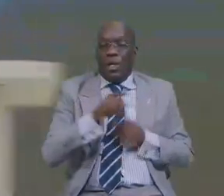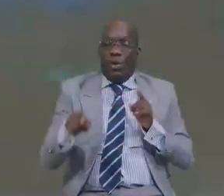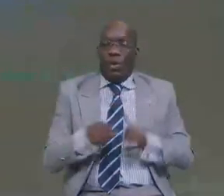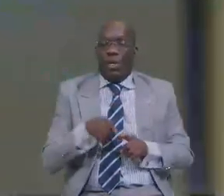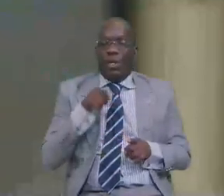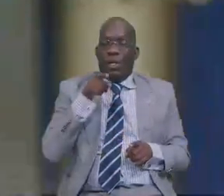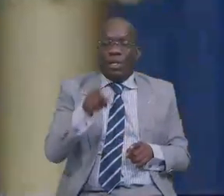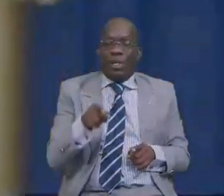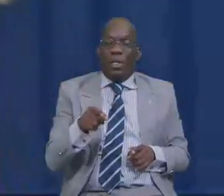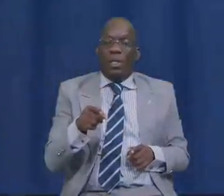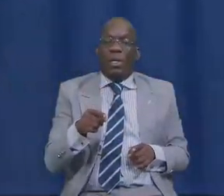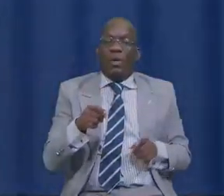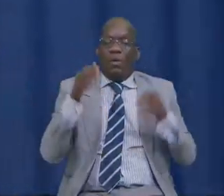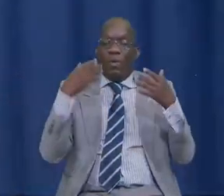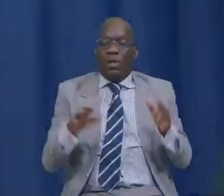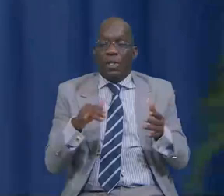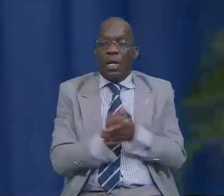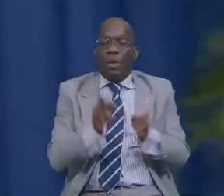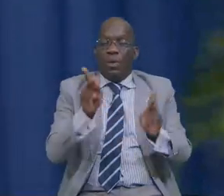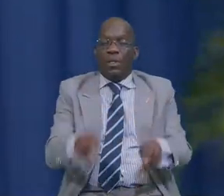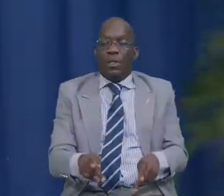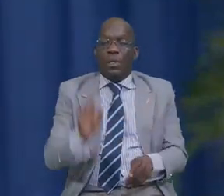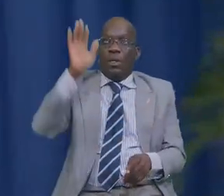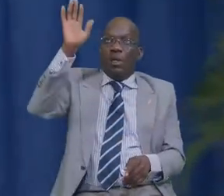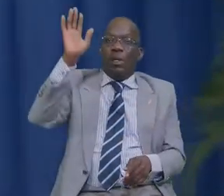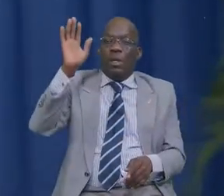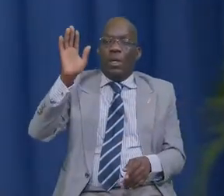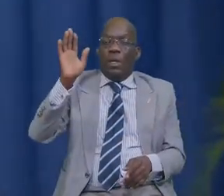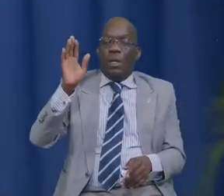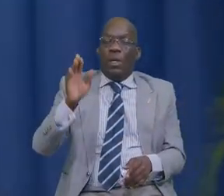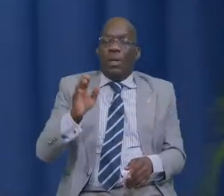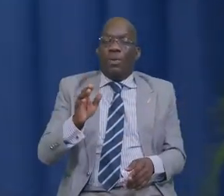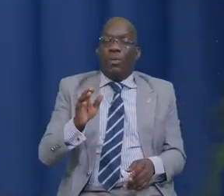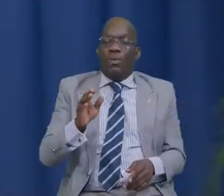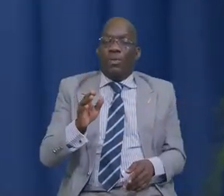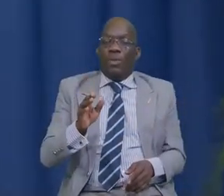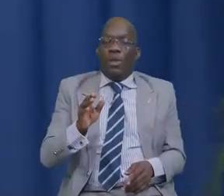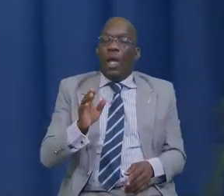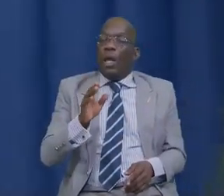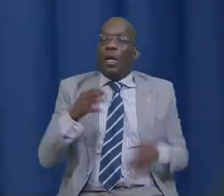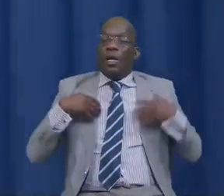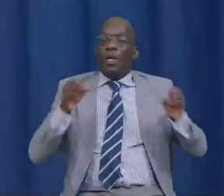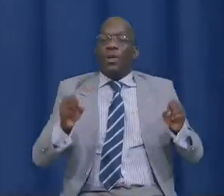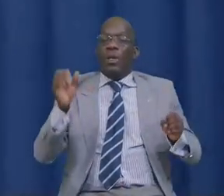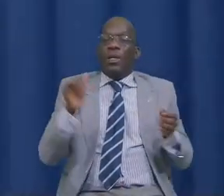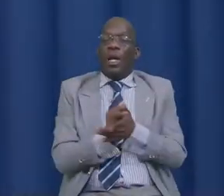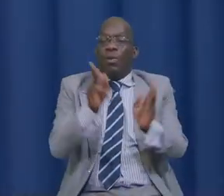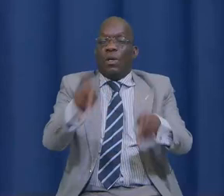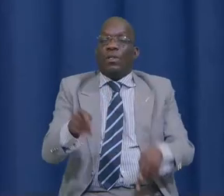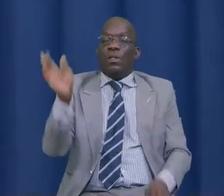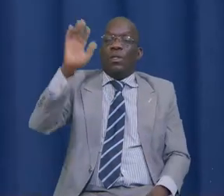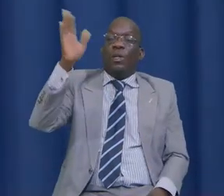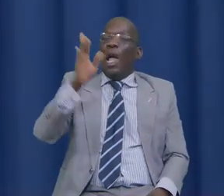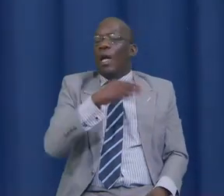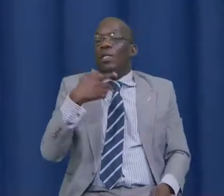il a fait, la personne a levé la main, il a prié. Il a dit, tu es guéri. Et la personne balançait la main, je